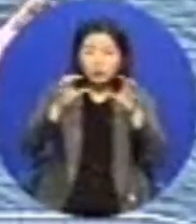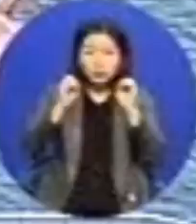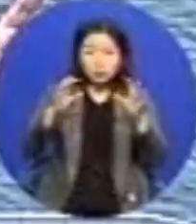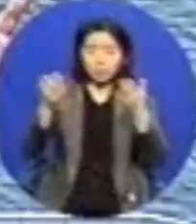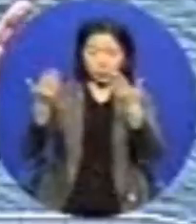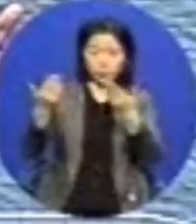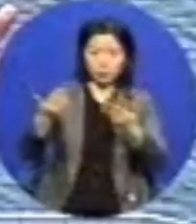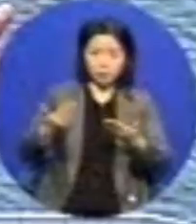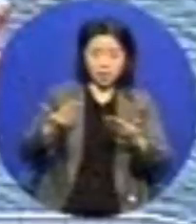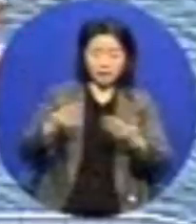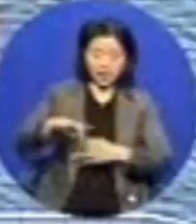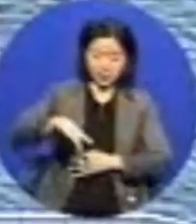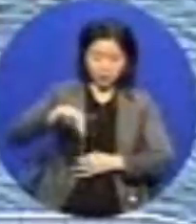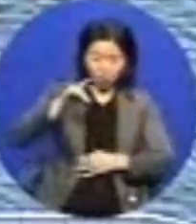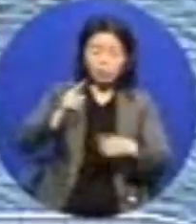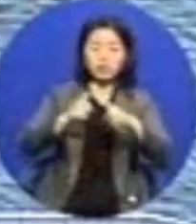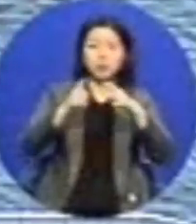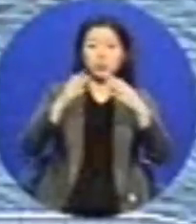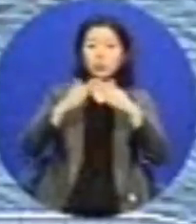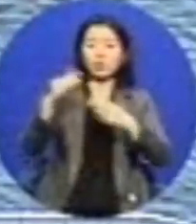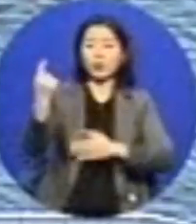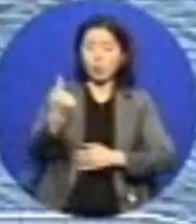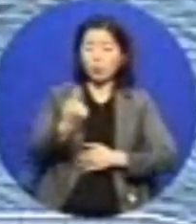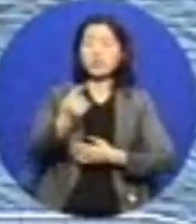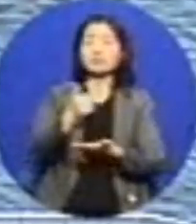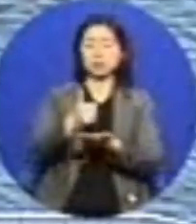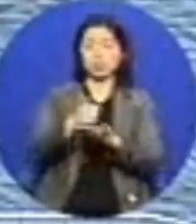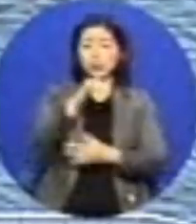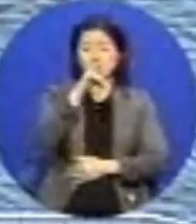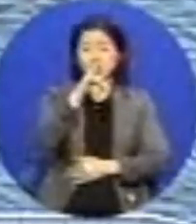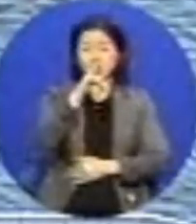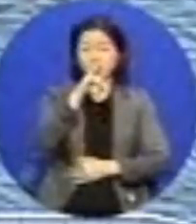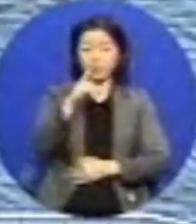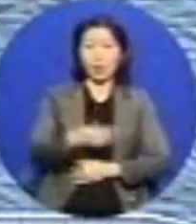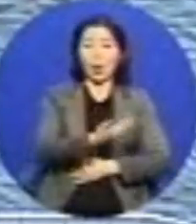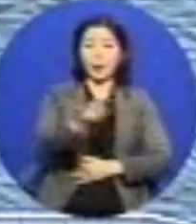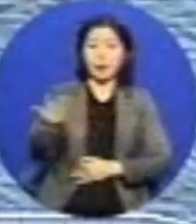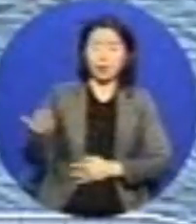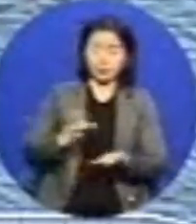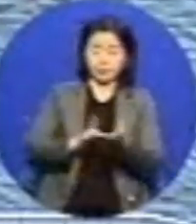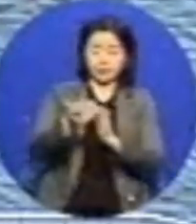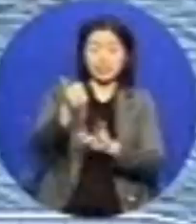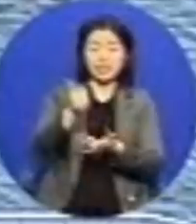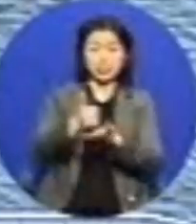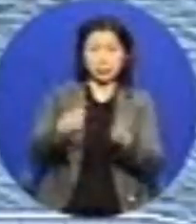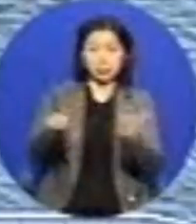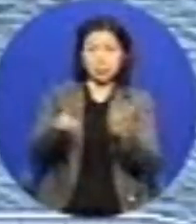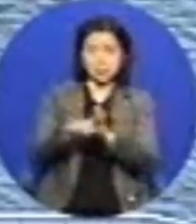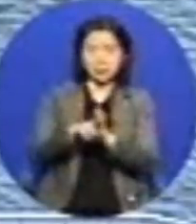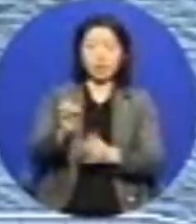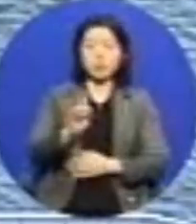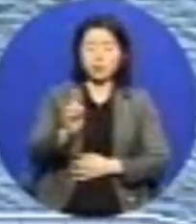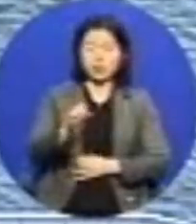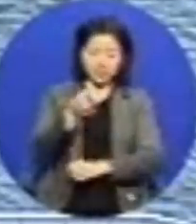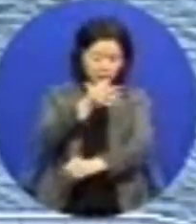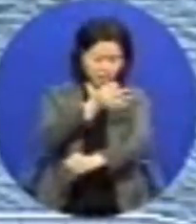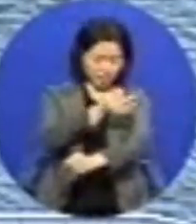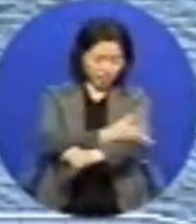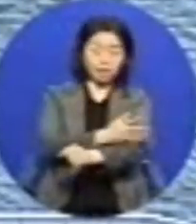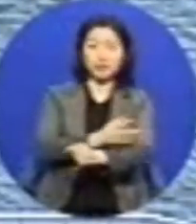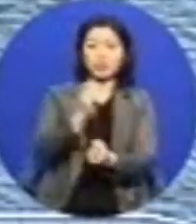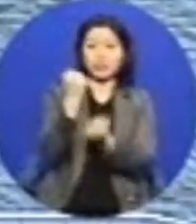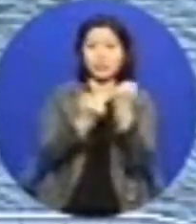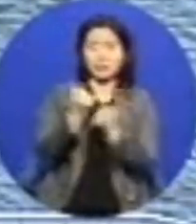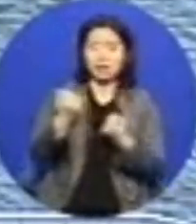교회를 오신 분들도 계실 겁니다 여러분 예수를 믿는다는 것이 뭔지를 간단하게 설명을 하자면